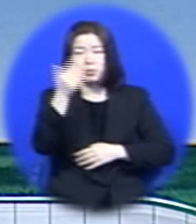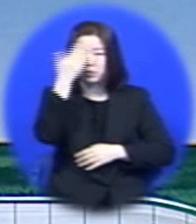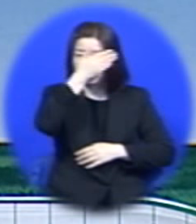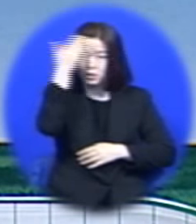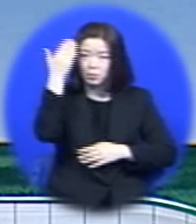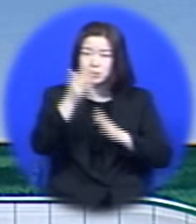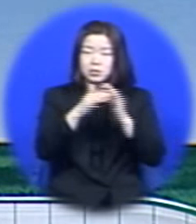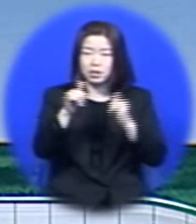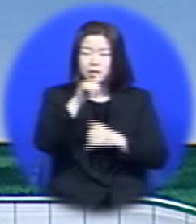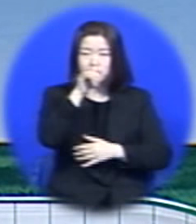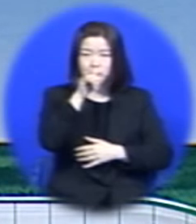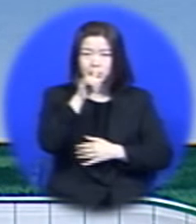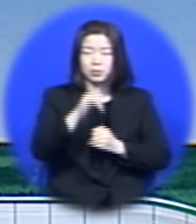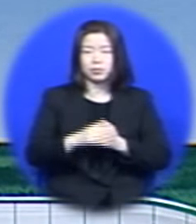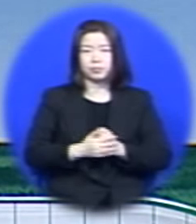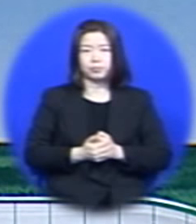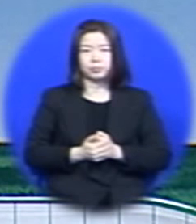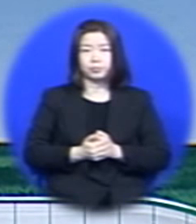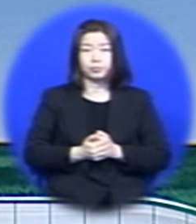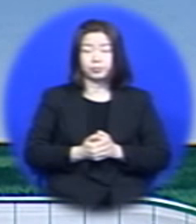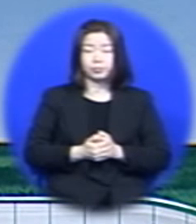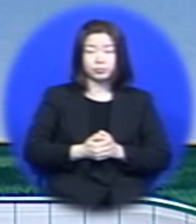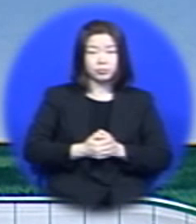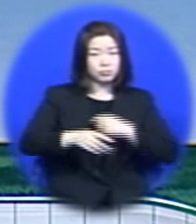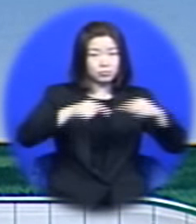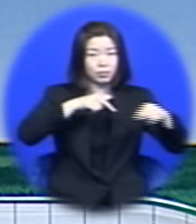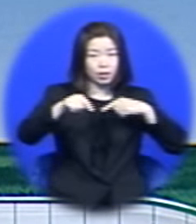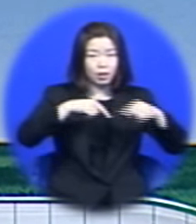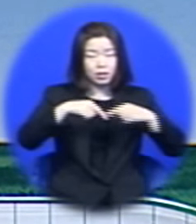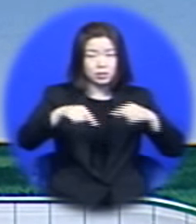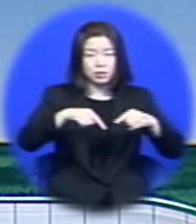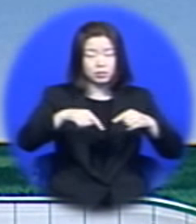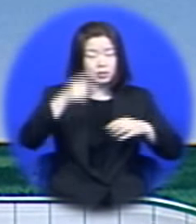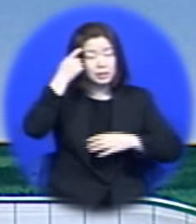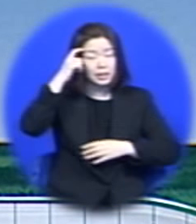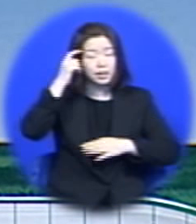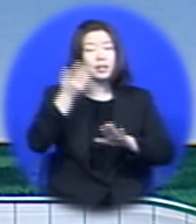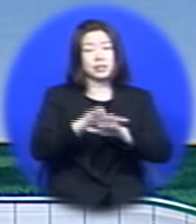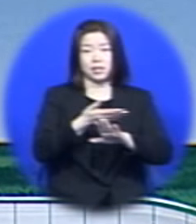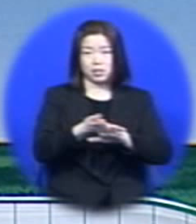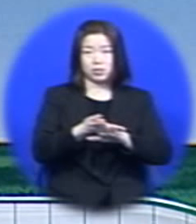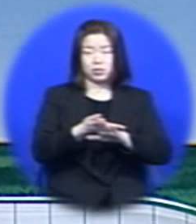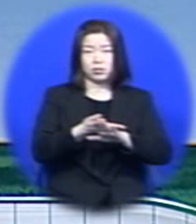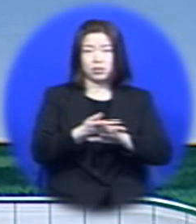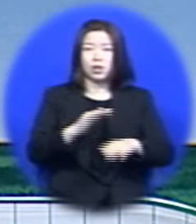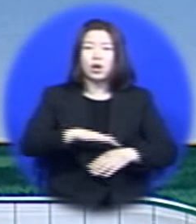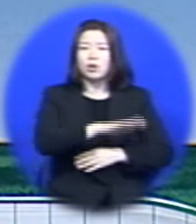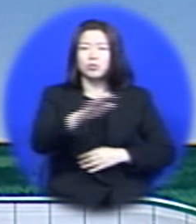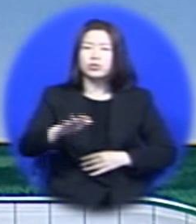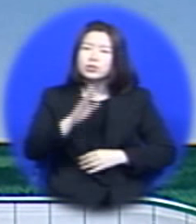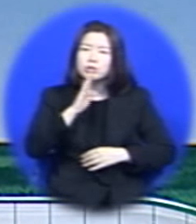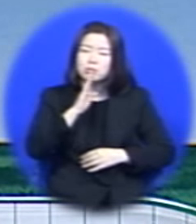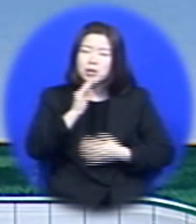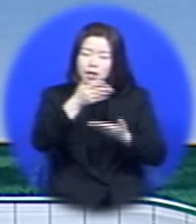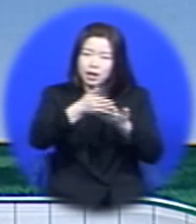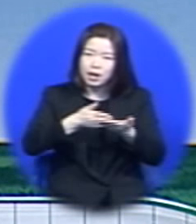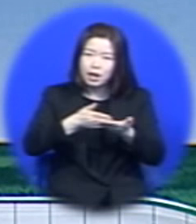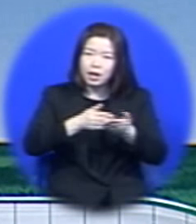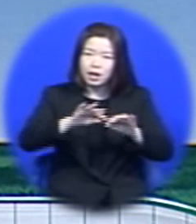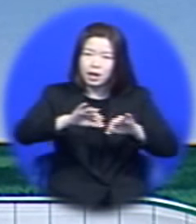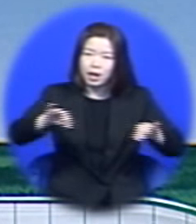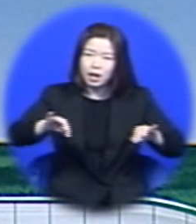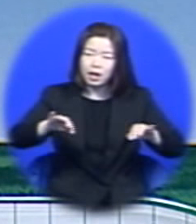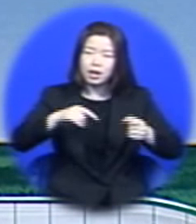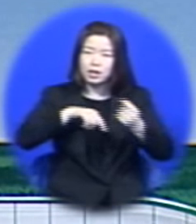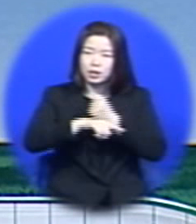있고, 또 정치적인 견해가 또 다르고, 우리도 사실 갈라질 이유로